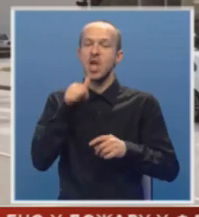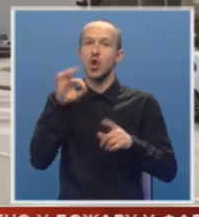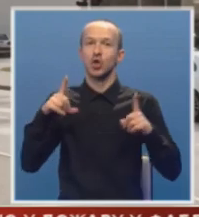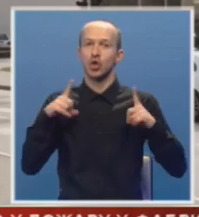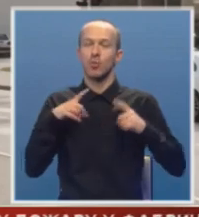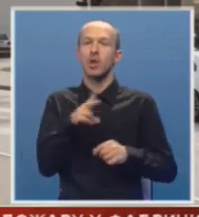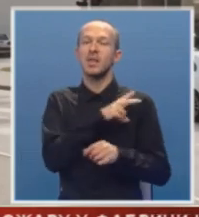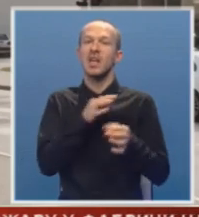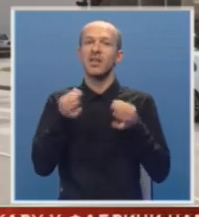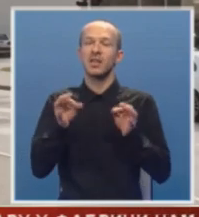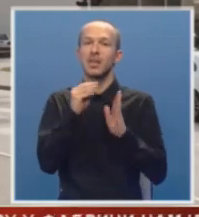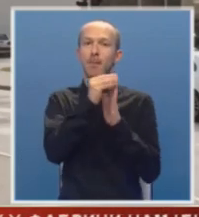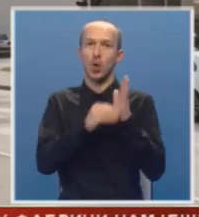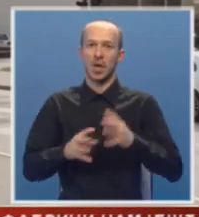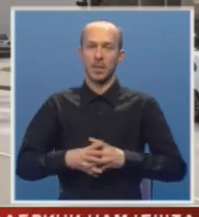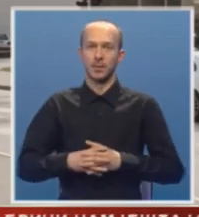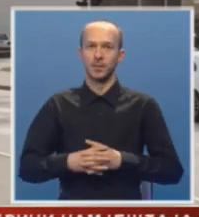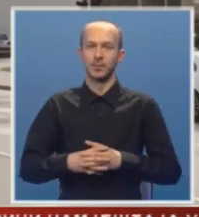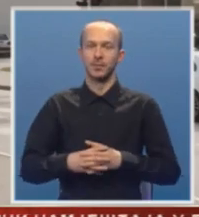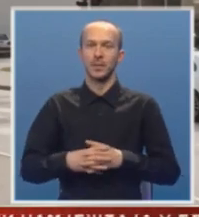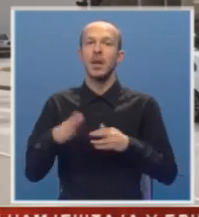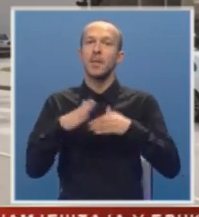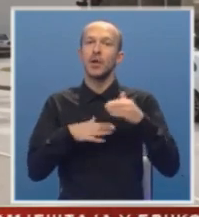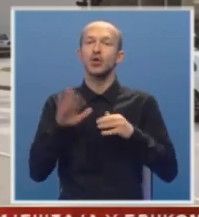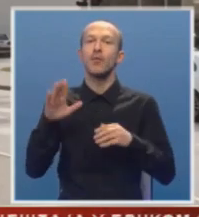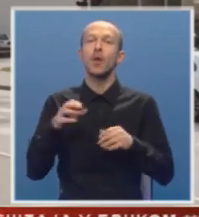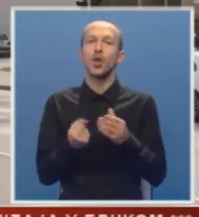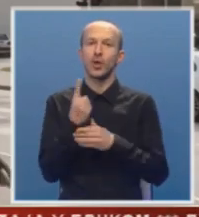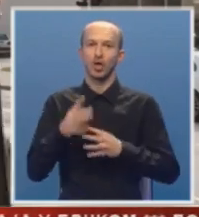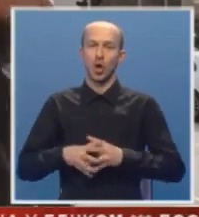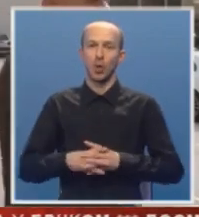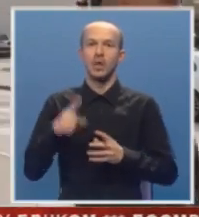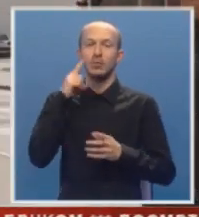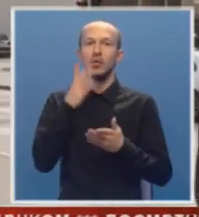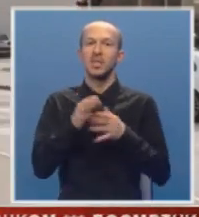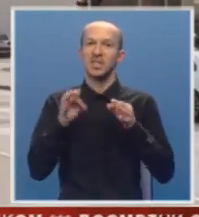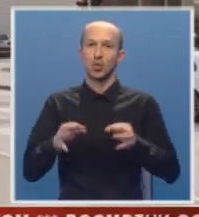očekujemo da ćemo imati kvalitetan program prilagođen ovome događaju. Naroda će biti sigurno.